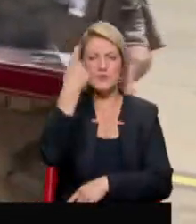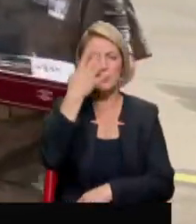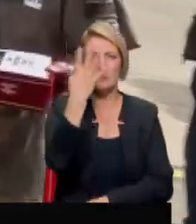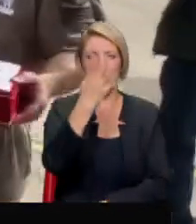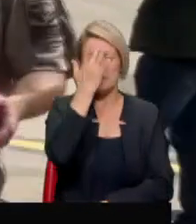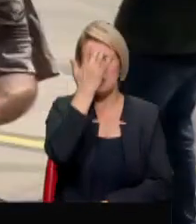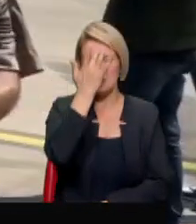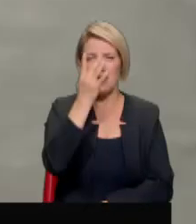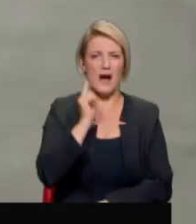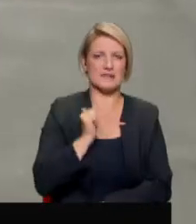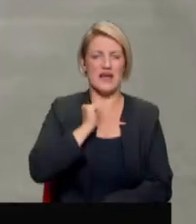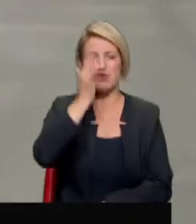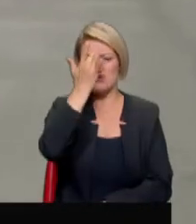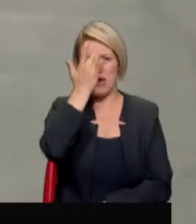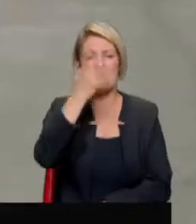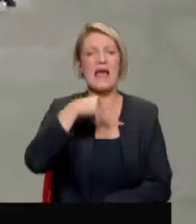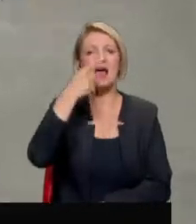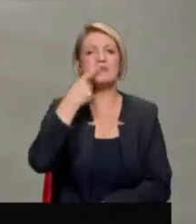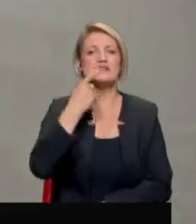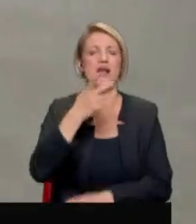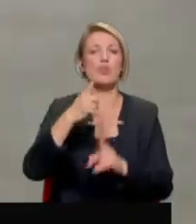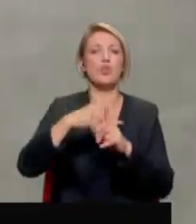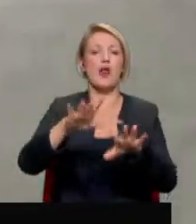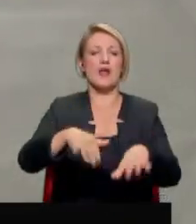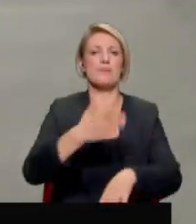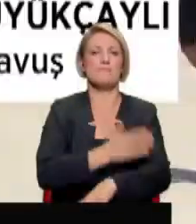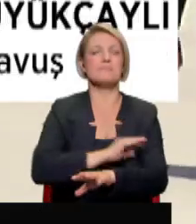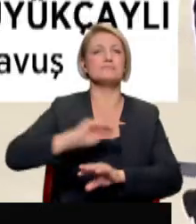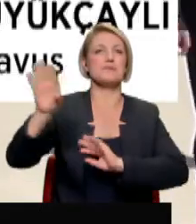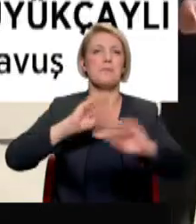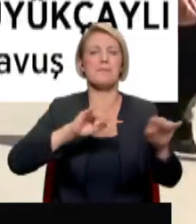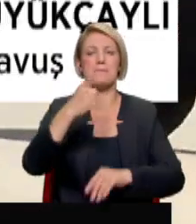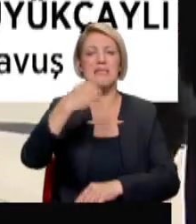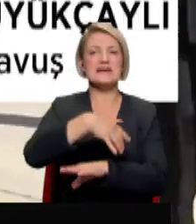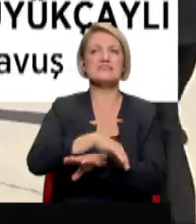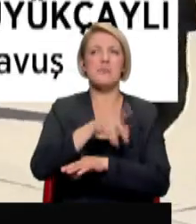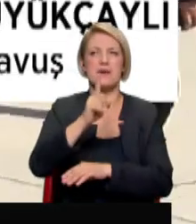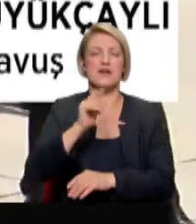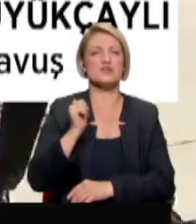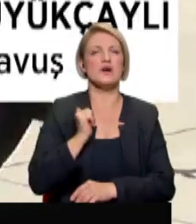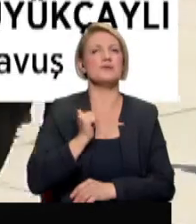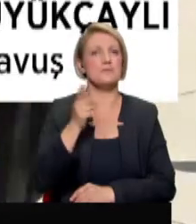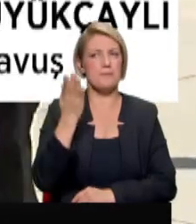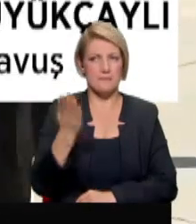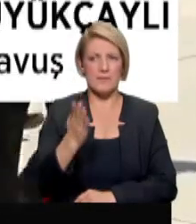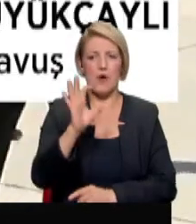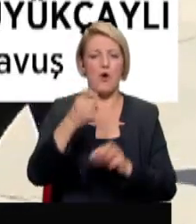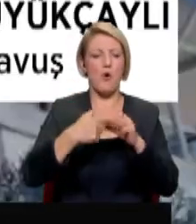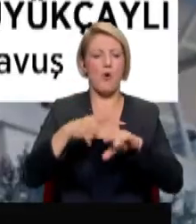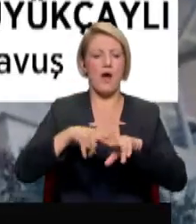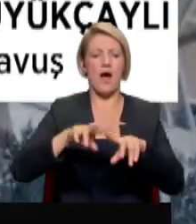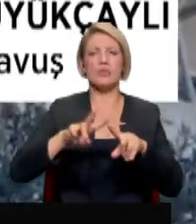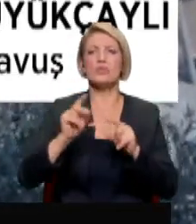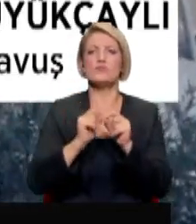dört asker Elazığ'dan törenle uğurlandı memleketlerine onlardan biri Ispartalı Jandarma Uzman Çavuş Orhan Burak